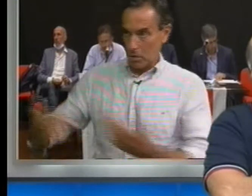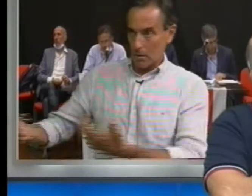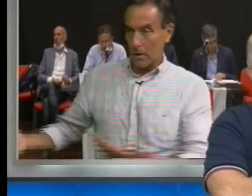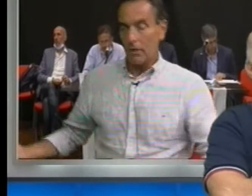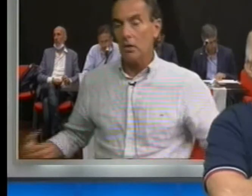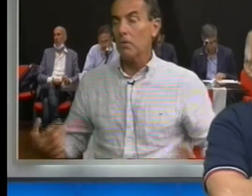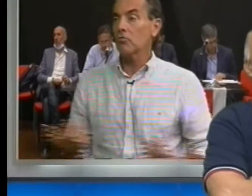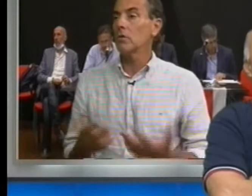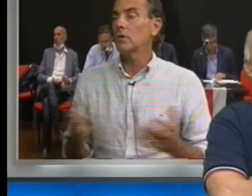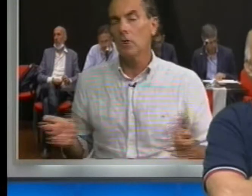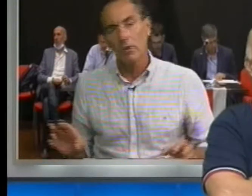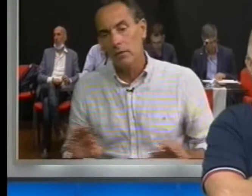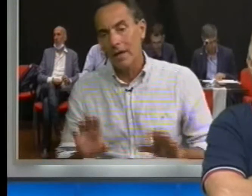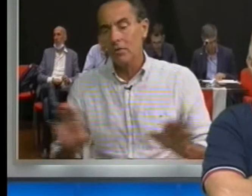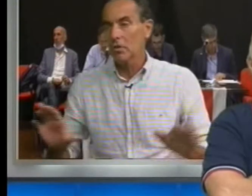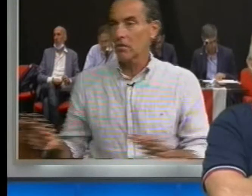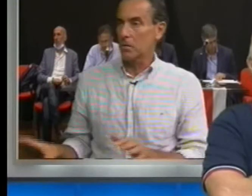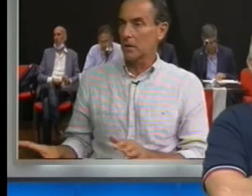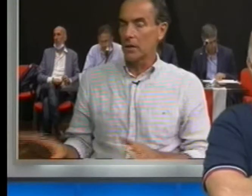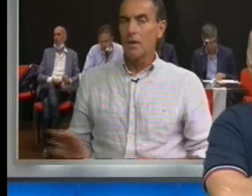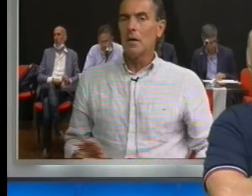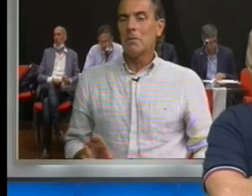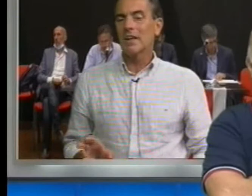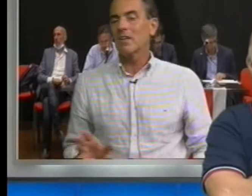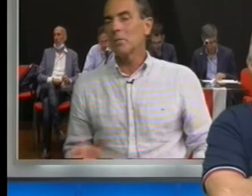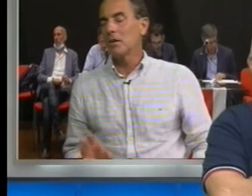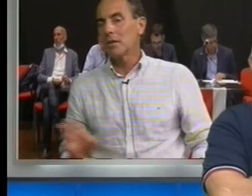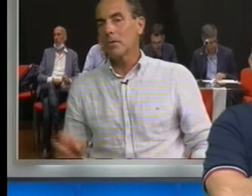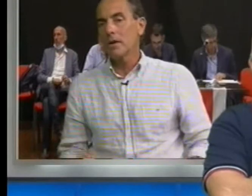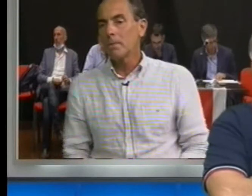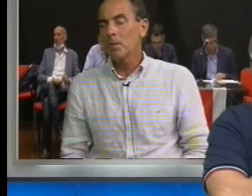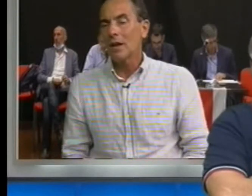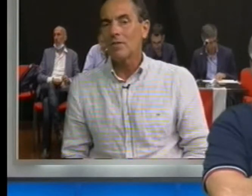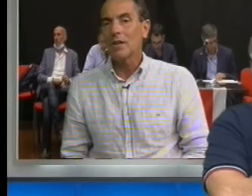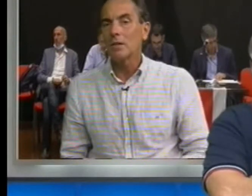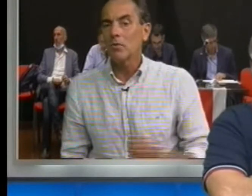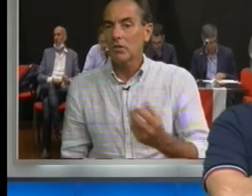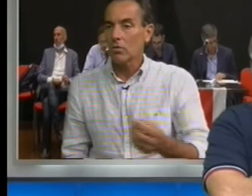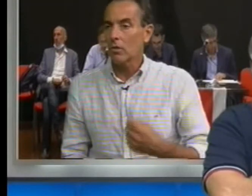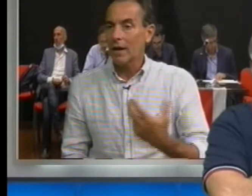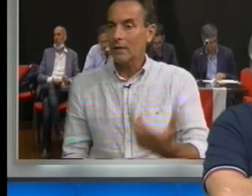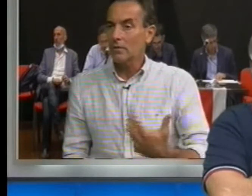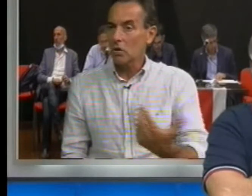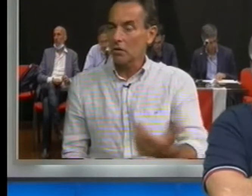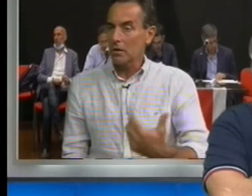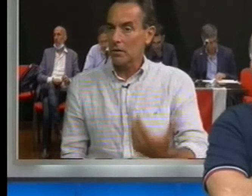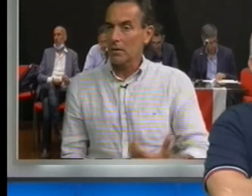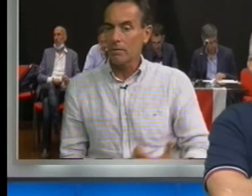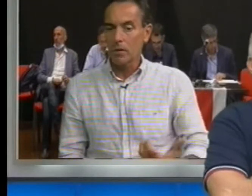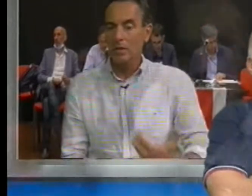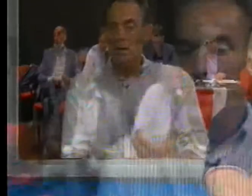può, allora io evito di rispondere, perché rispondere poi alla fine ti porta solo a